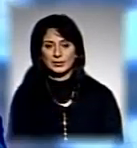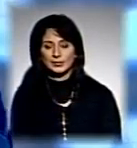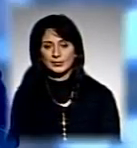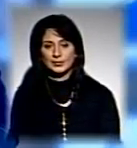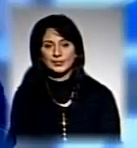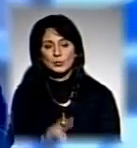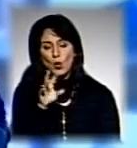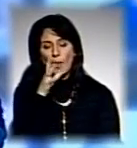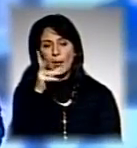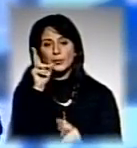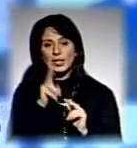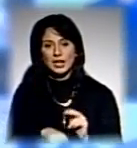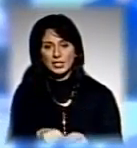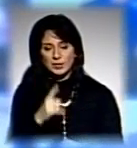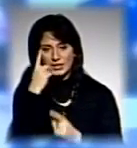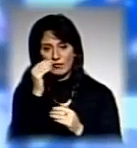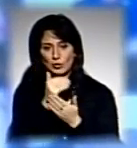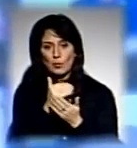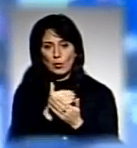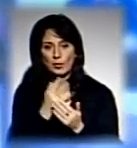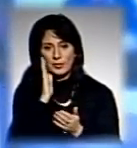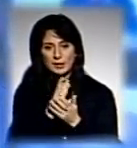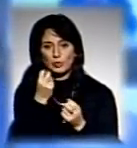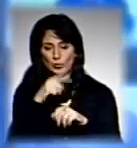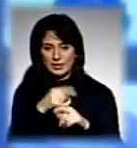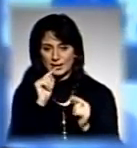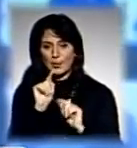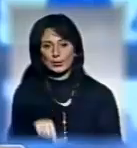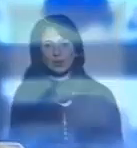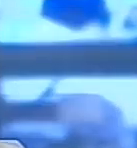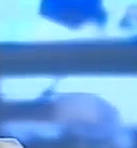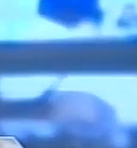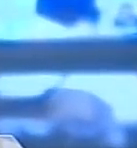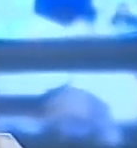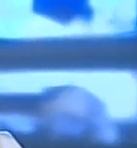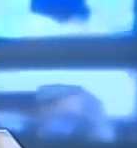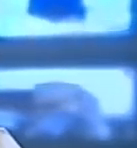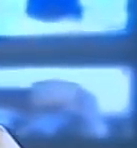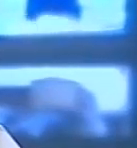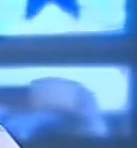მომდევნო დღეს ის დასრულებულია საინფორმაციო პროგრამა პირდაპირ ეთერში 12 საათზე დაბრუნდება.